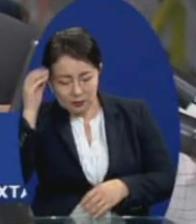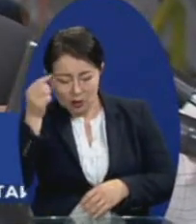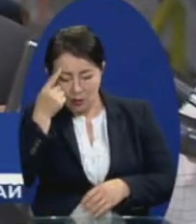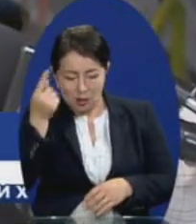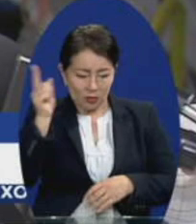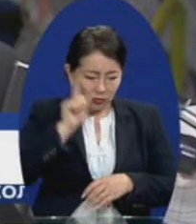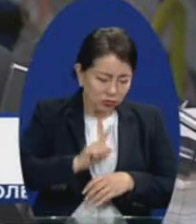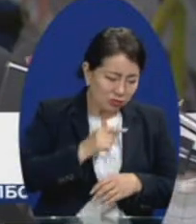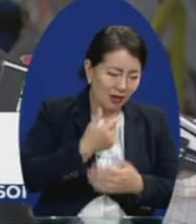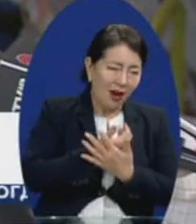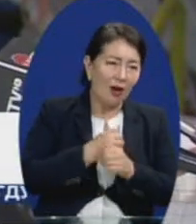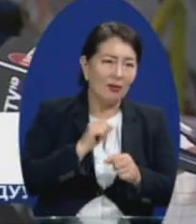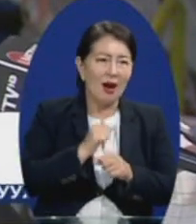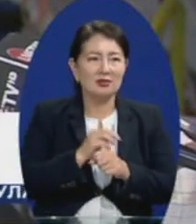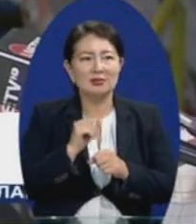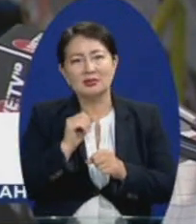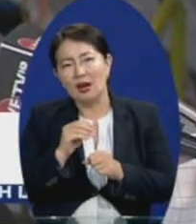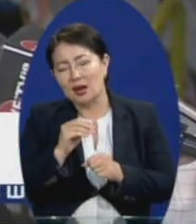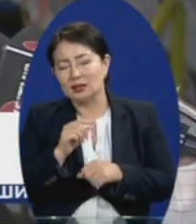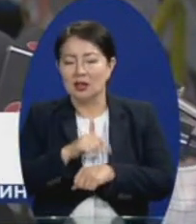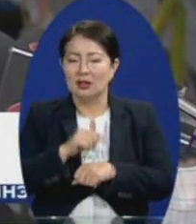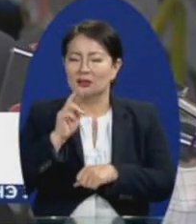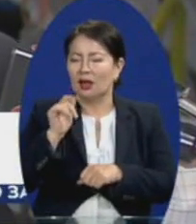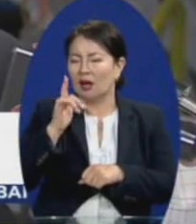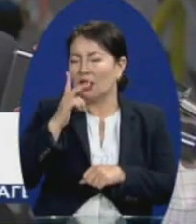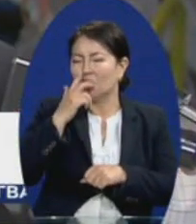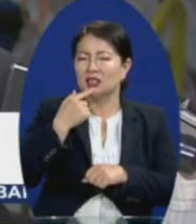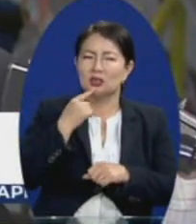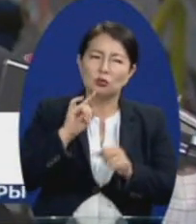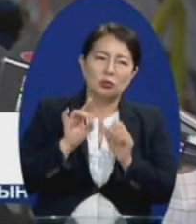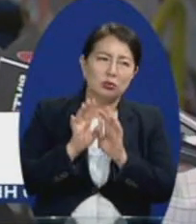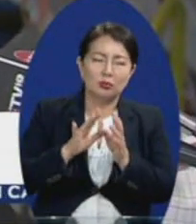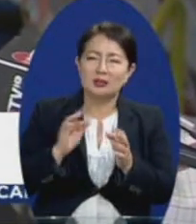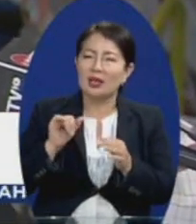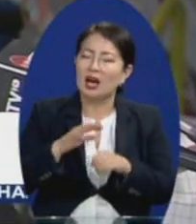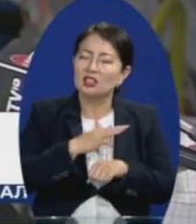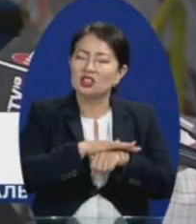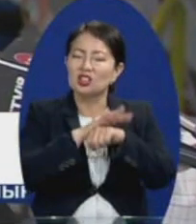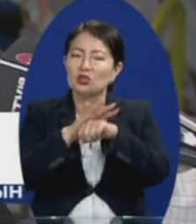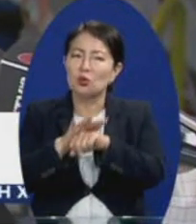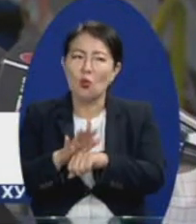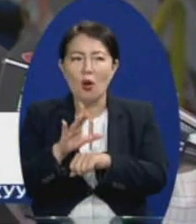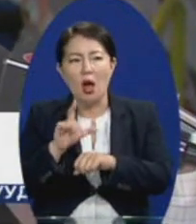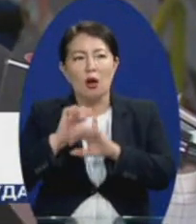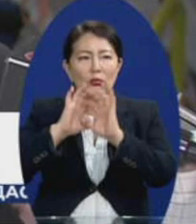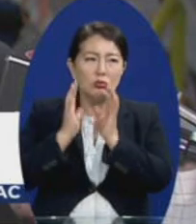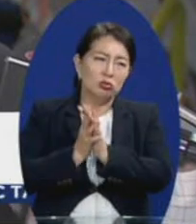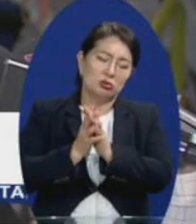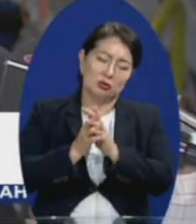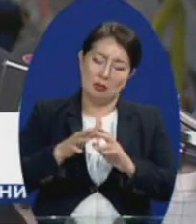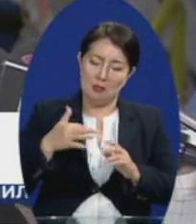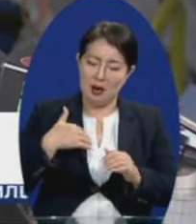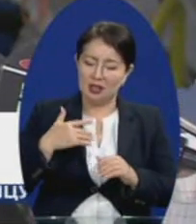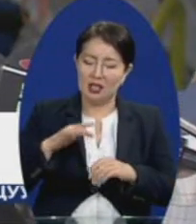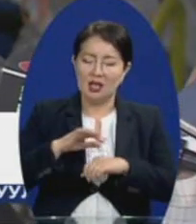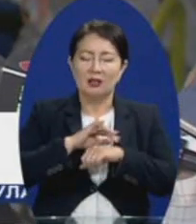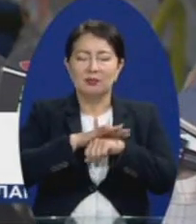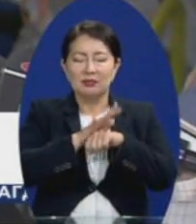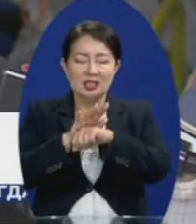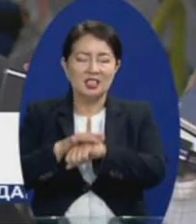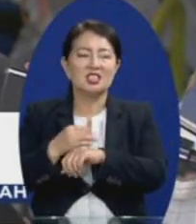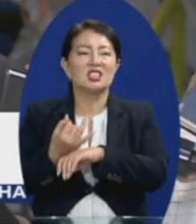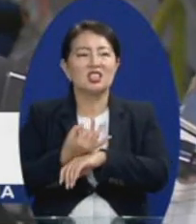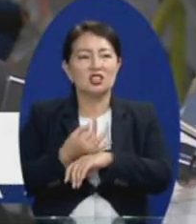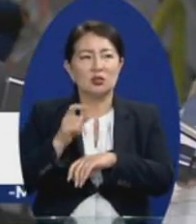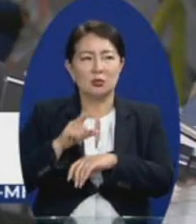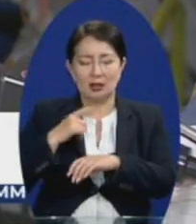яаж аврах ажиллагаа явагддаг, цаг агаарыг хөндрүүлсэн нөхцөлд яаж нисэх үү гэдэг одоо бүгдийг ер нь бол манай нисэгч инженер бүх энэ манай